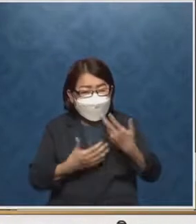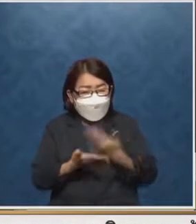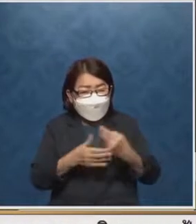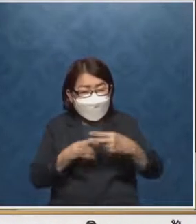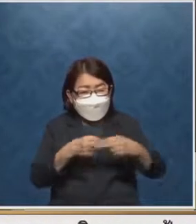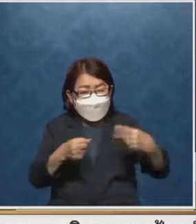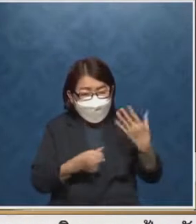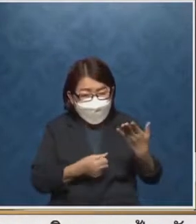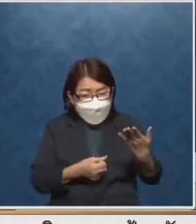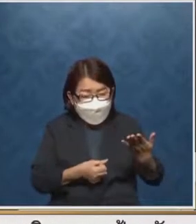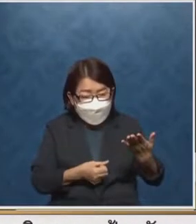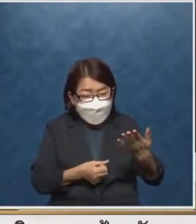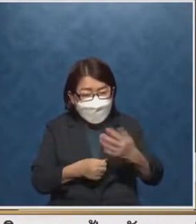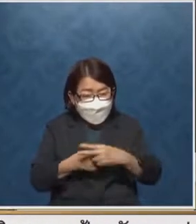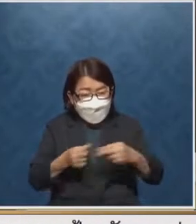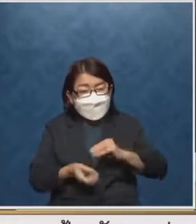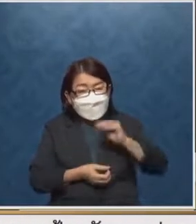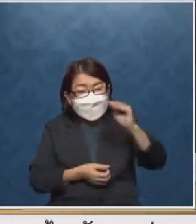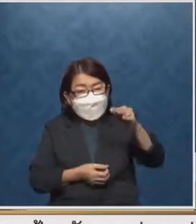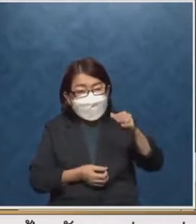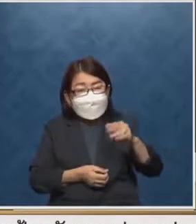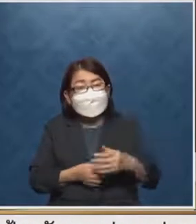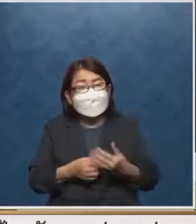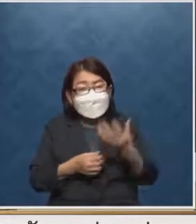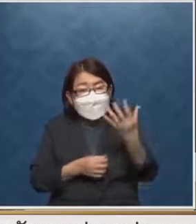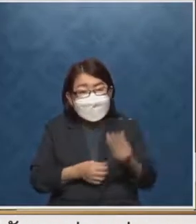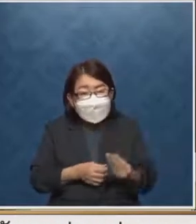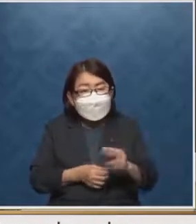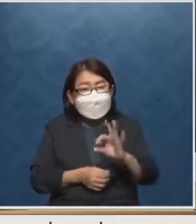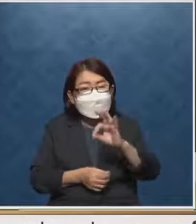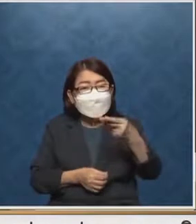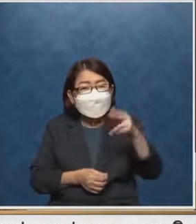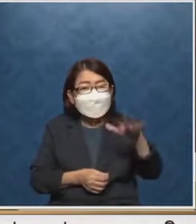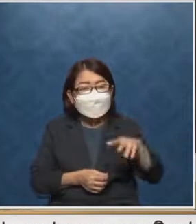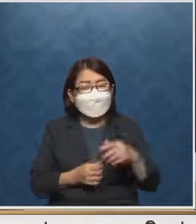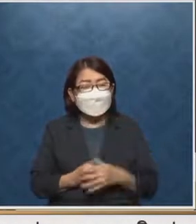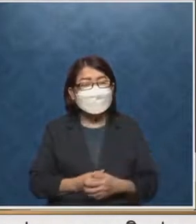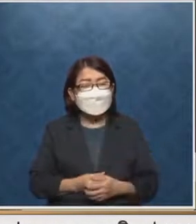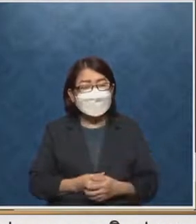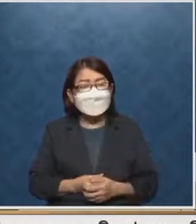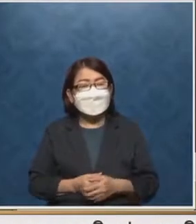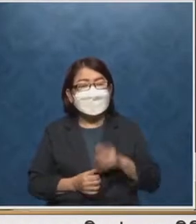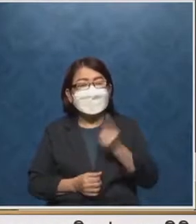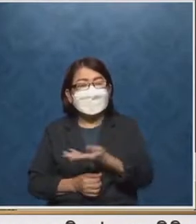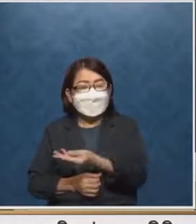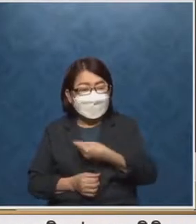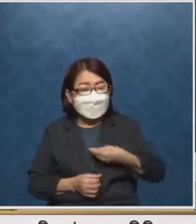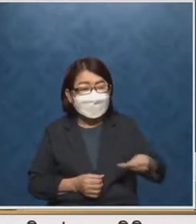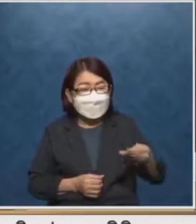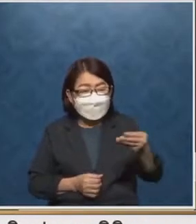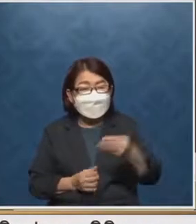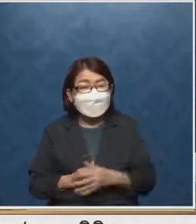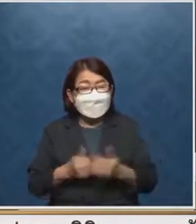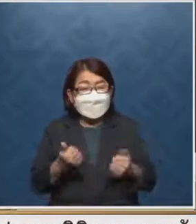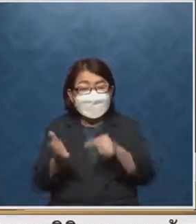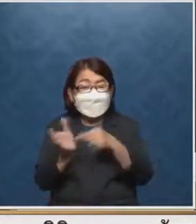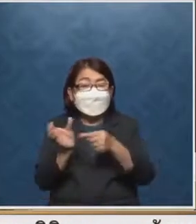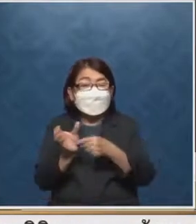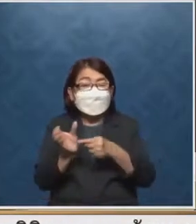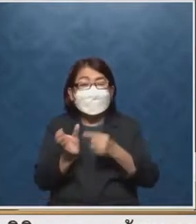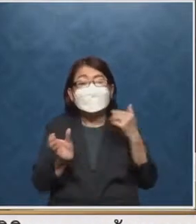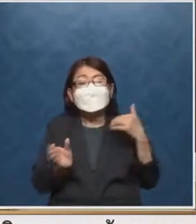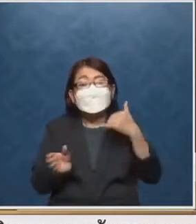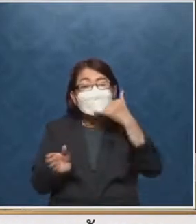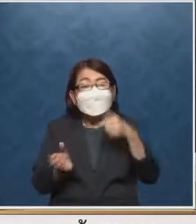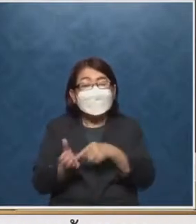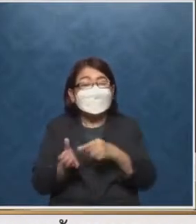ากดอลลาร์ไปถึงอเมริกาจะเหลือ 95,000 นะครับนี่เป็นตัวกลางก็คุมแต่ในเรื่องของการส่งดิจิทัลมันนี่ไม่ต้องมีตัวกลางมันซื่อสัตย์สุจ